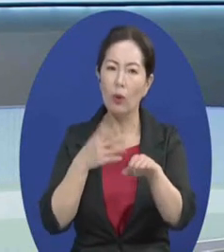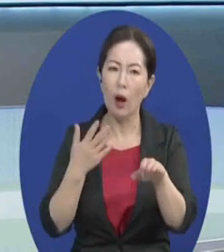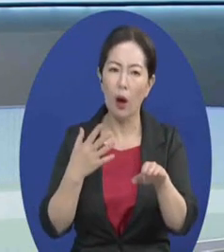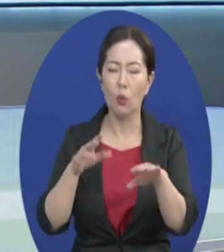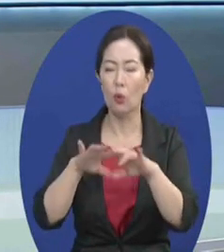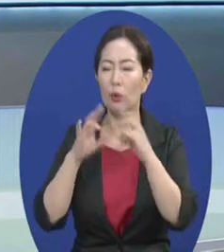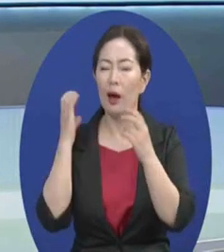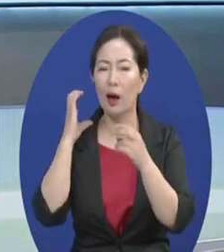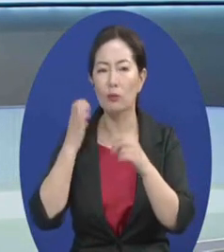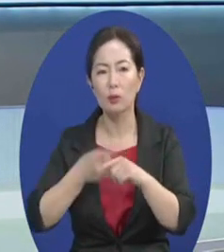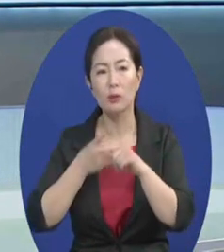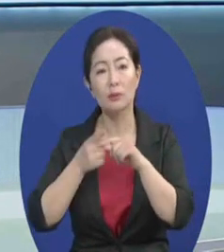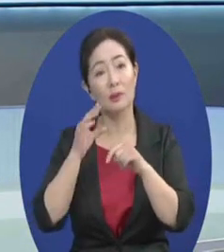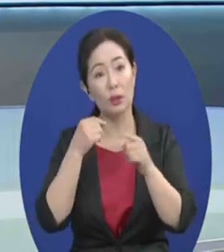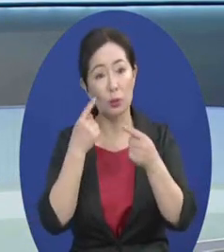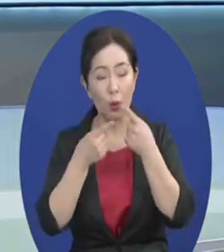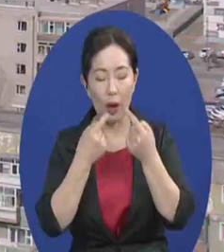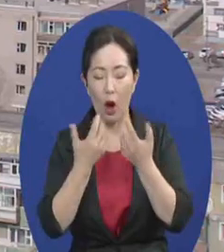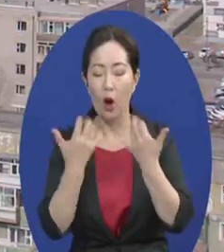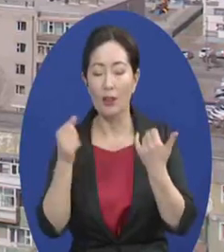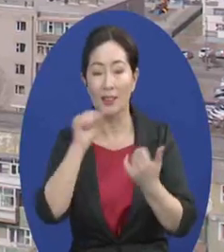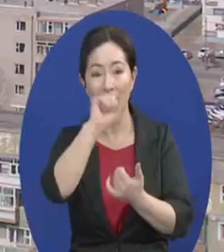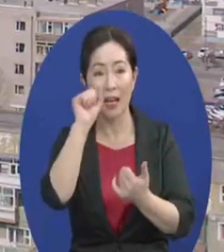зэрэг олон асуудлаар хэлэлцсэн байна.